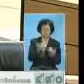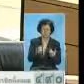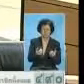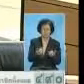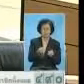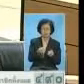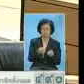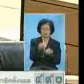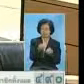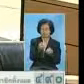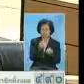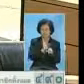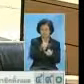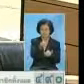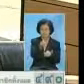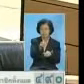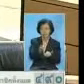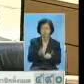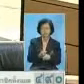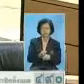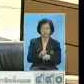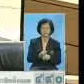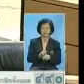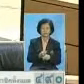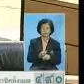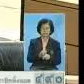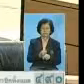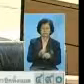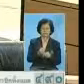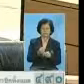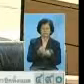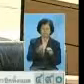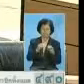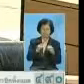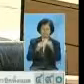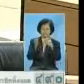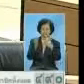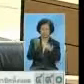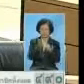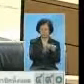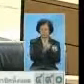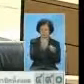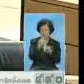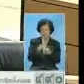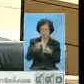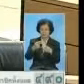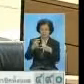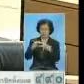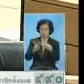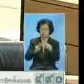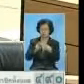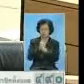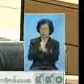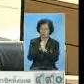วคราวอะเมื่อเฉพาะหน้ารีบด่วนนี่นะครับเขาเรียก immediate นะครับก็เป็นระยะกลางระยะกลางนี่สิครับเราจะต้องมาคิดกันว่าจะ